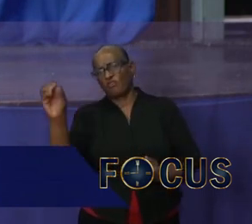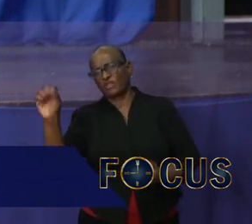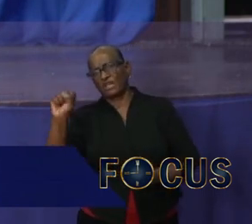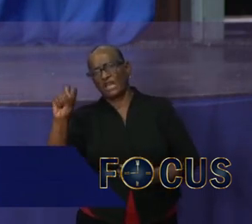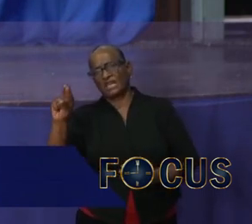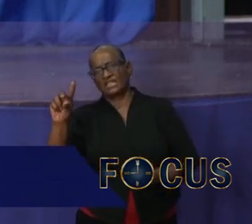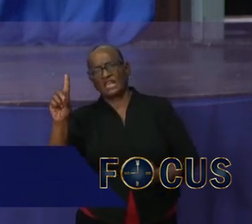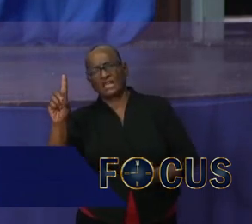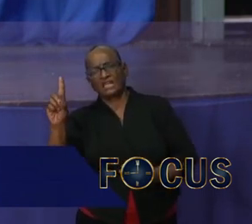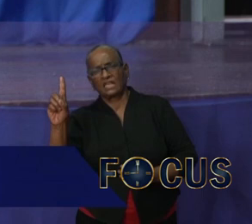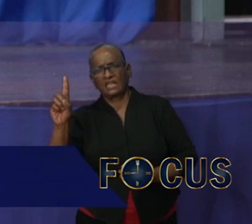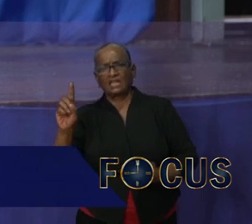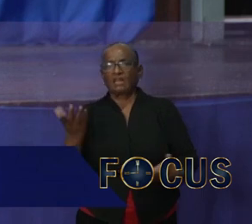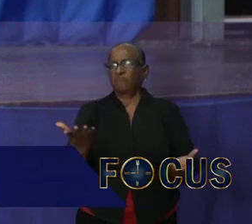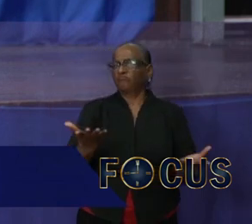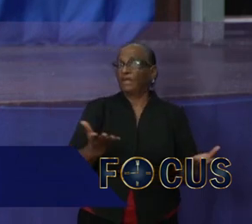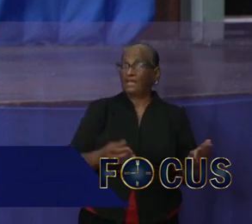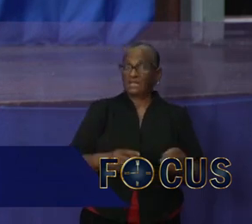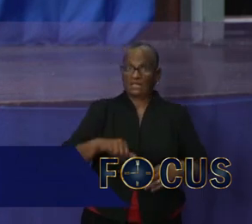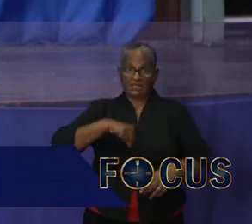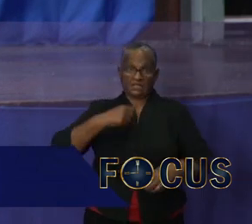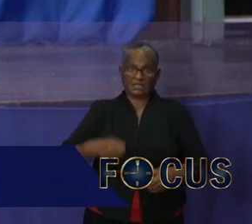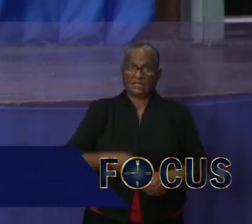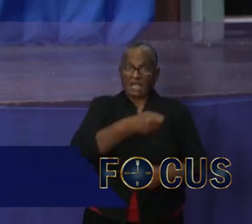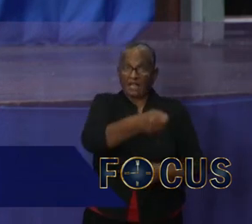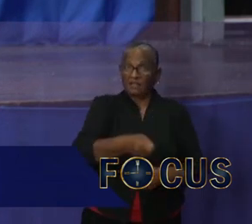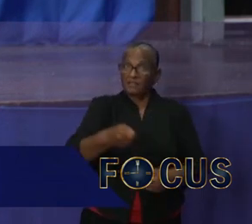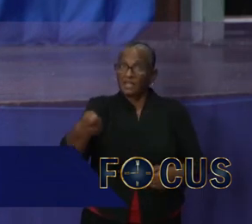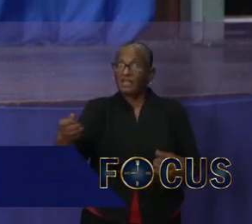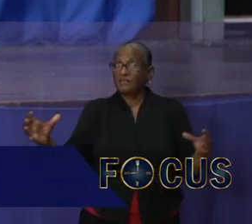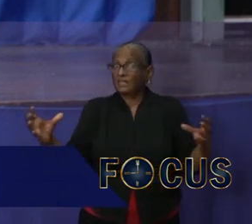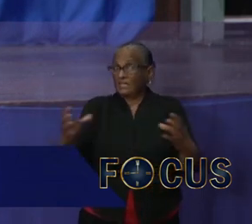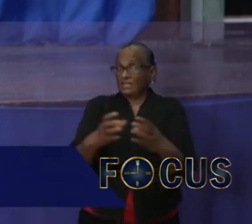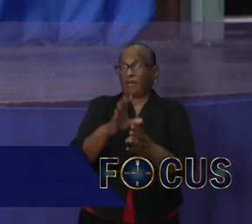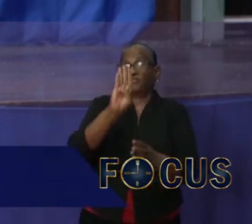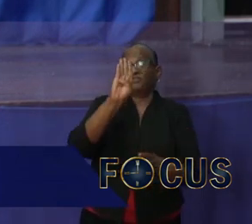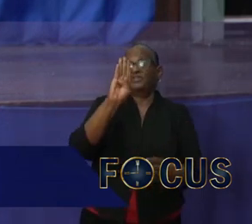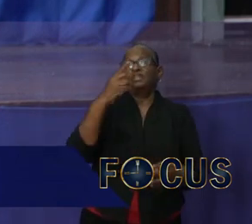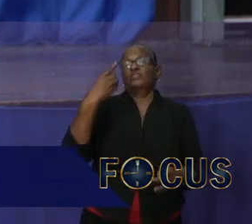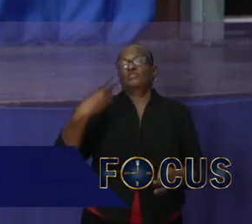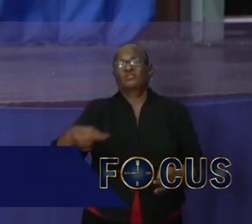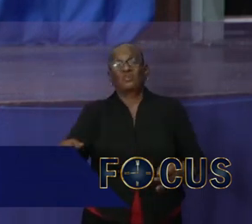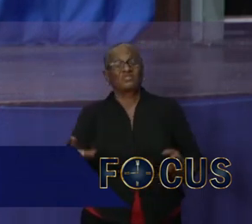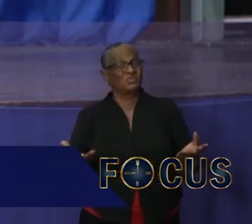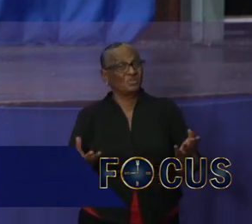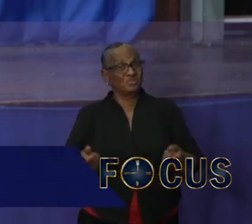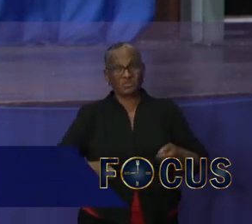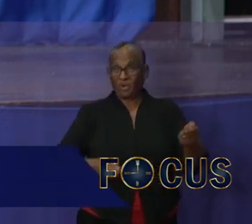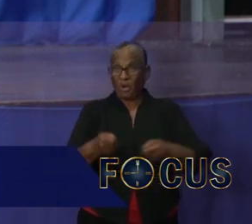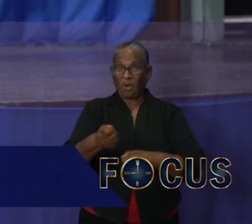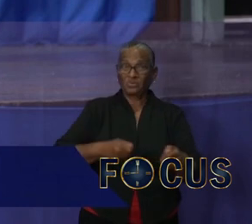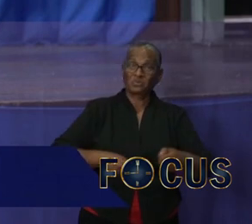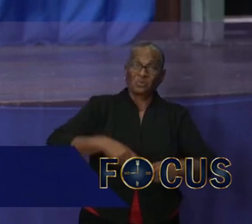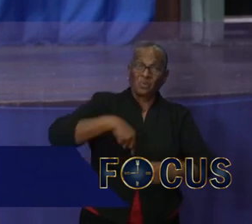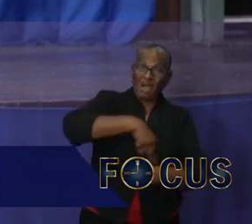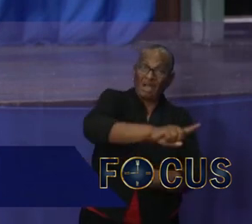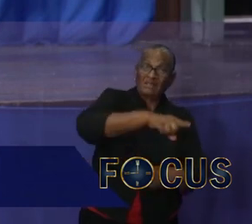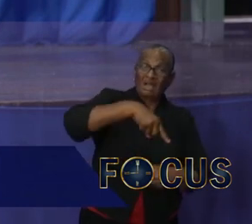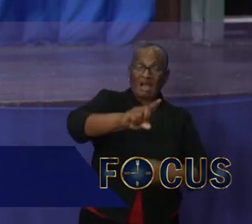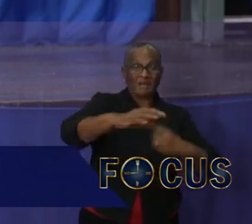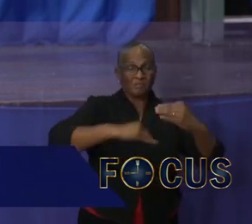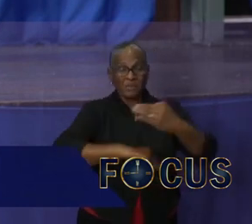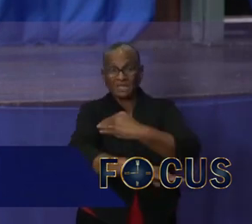je het naar het binnenland moet brengen, dan kom je zeker op bijna 4000 SRD voor een pakket. Dus wat de transport betreft naar het binnenland